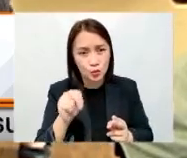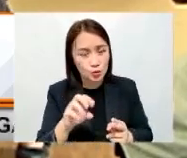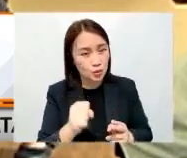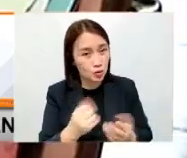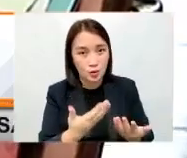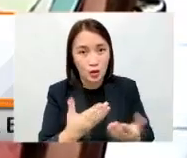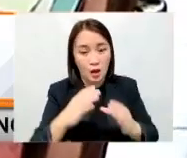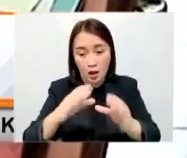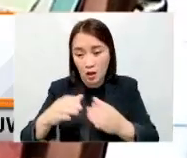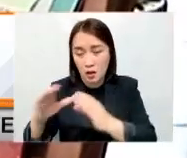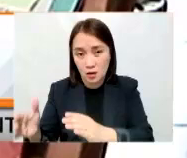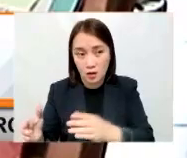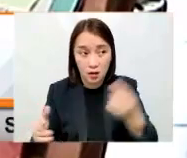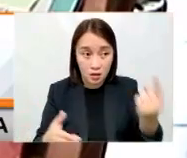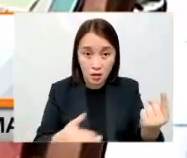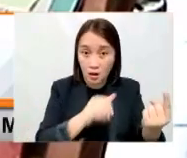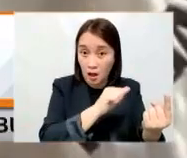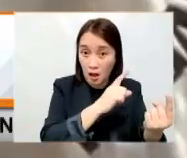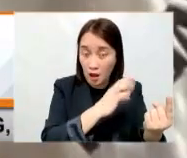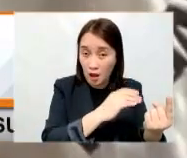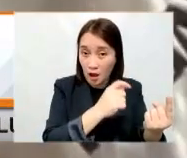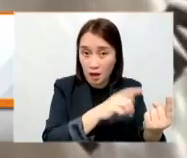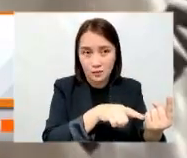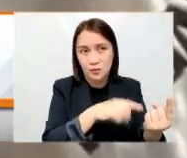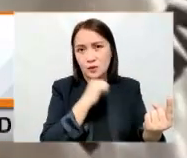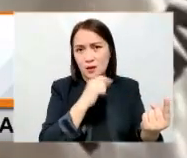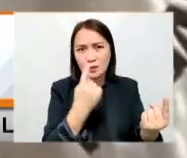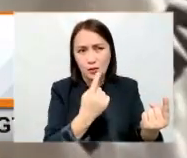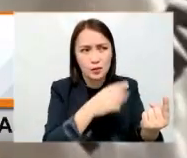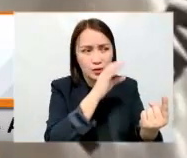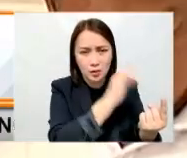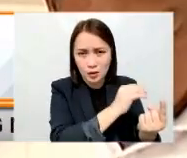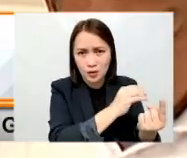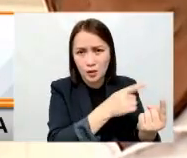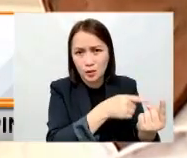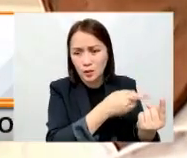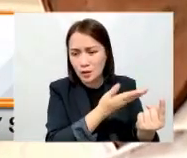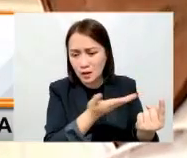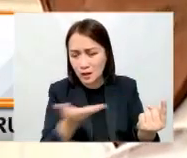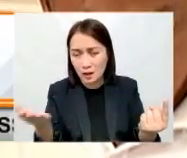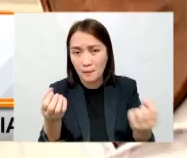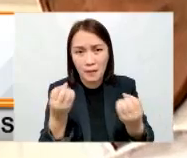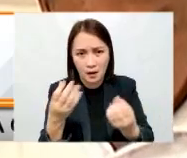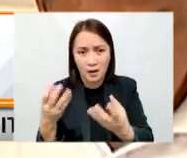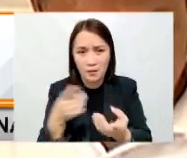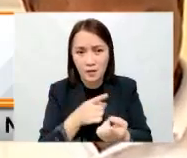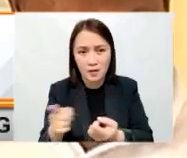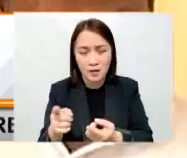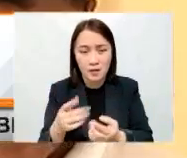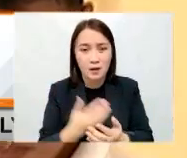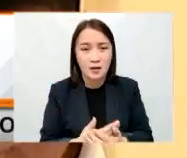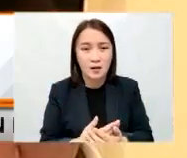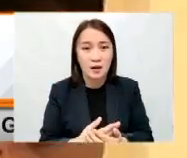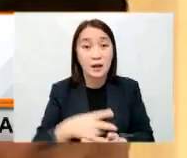out definitely ang ACT. We are not singling out any organization for that matter. Tiyempo naman sa ikalawang State of the